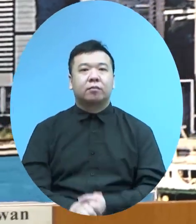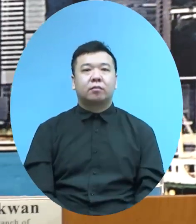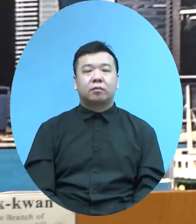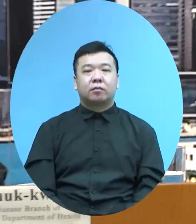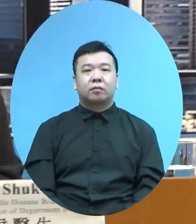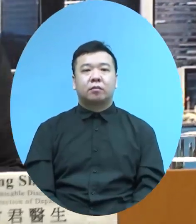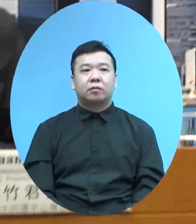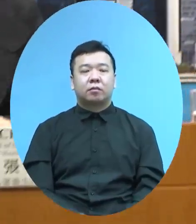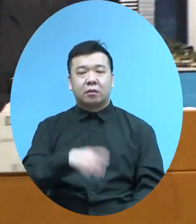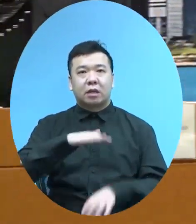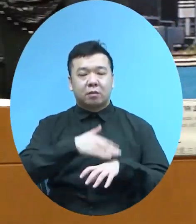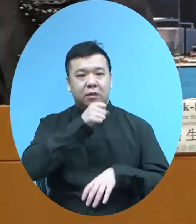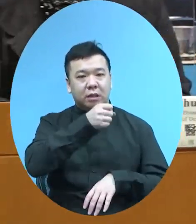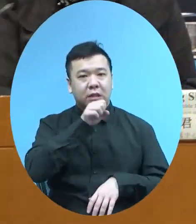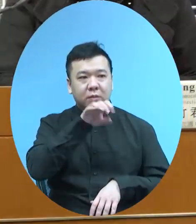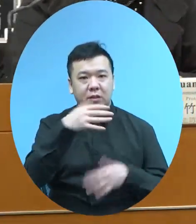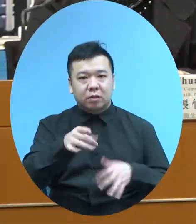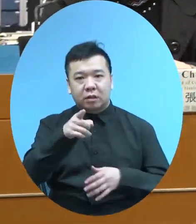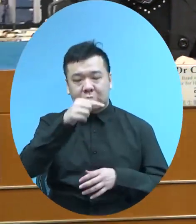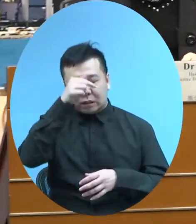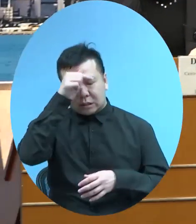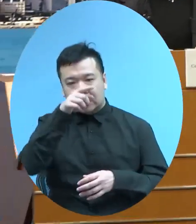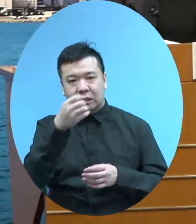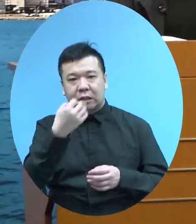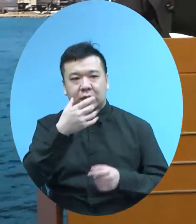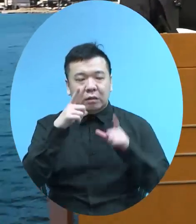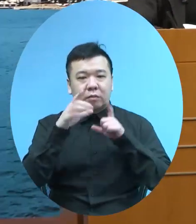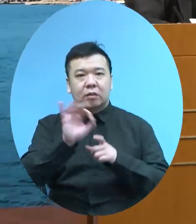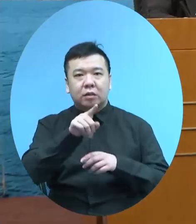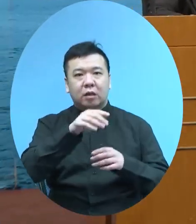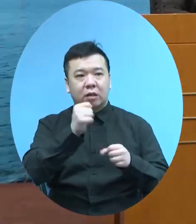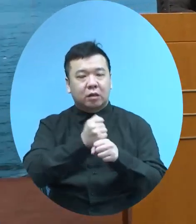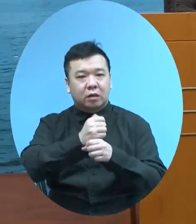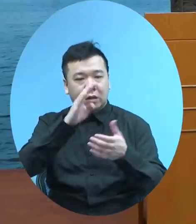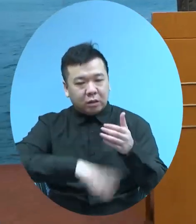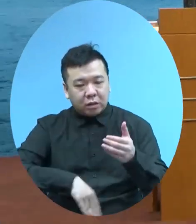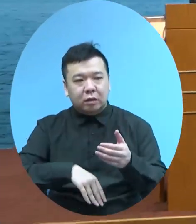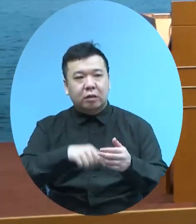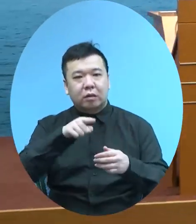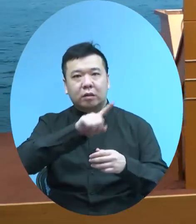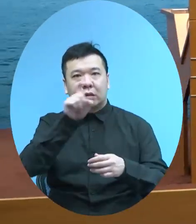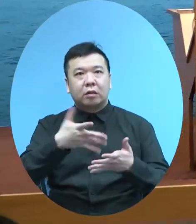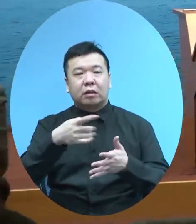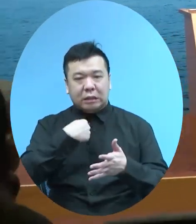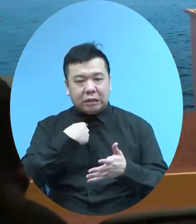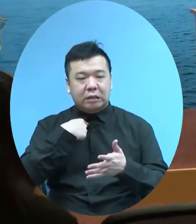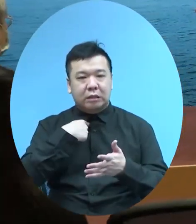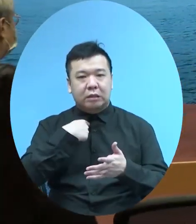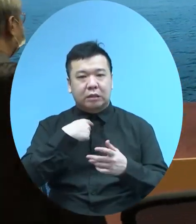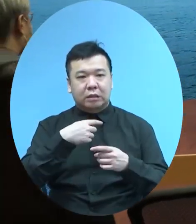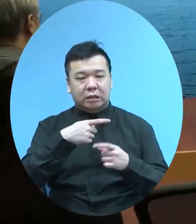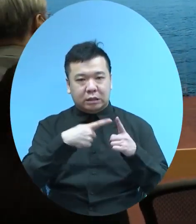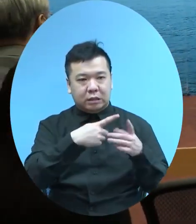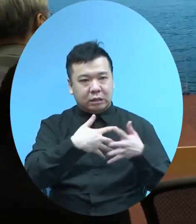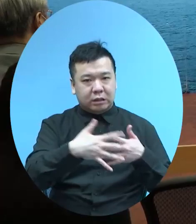你好，立場新聞記者。啱啱有記者問到嘅，不過何醫生冇答到。想問下關於缺勤嗰方面咧，其實點解有呢個必要係人事